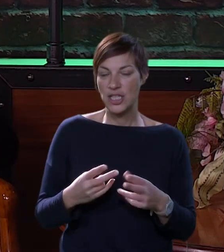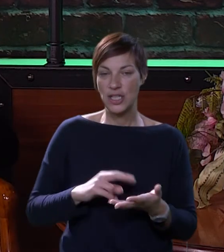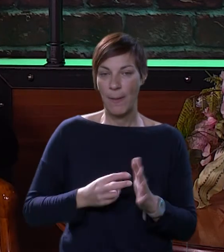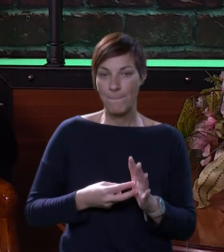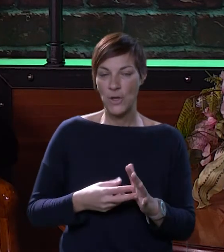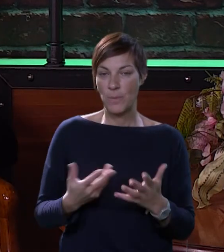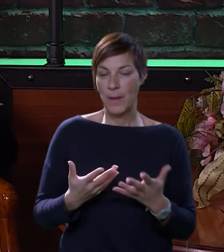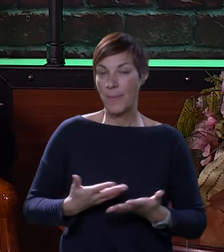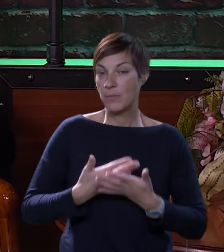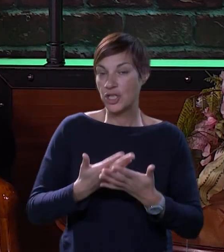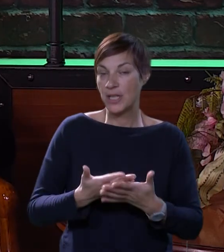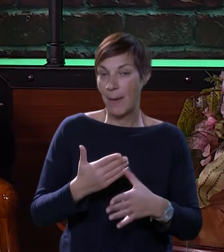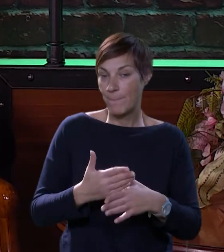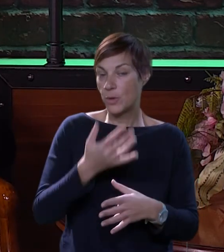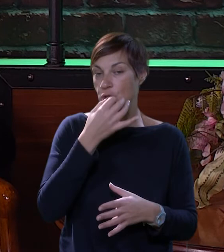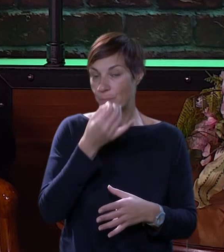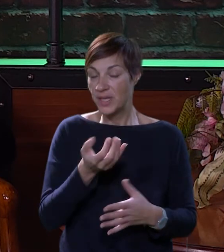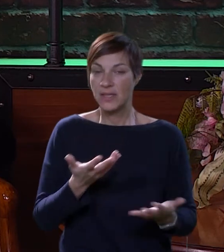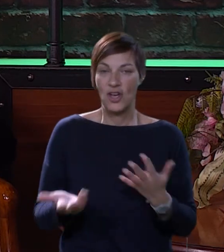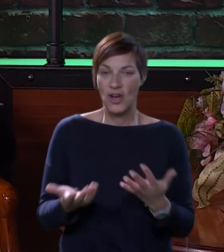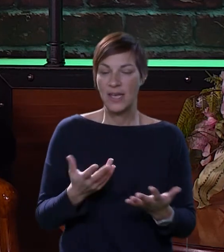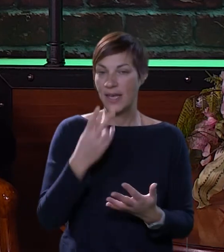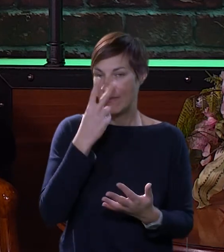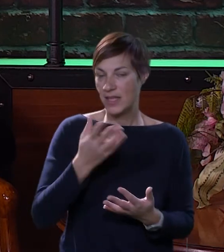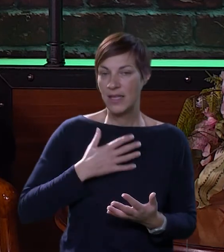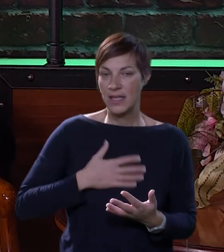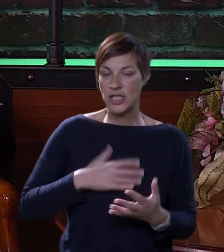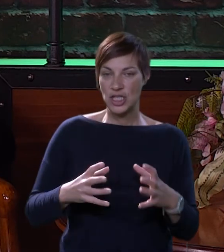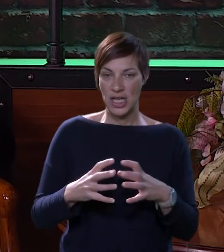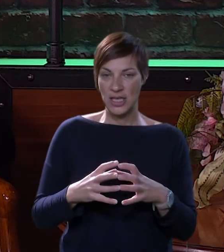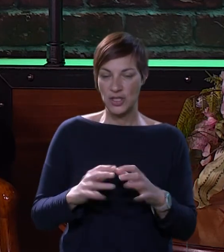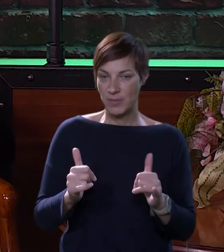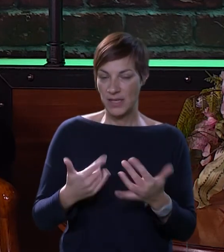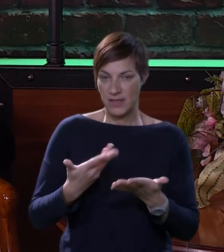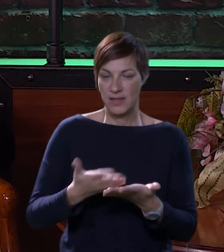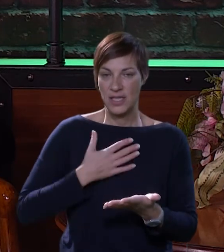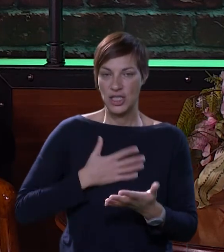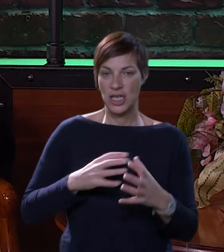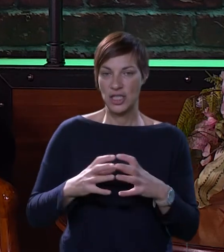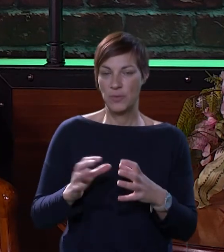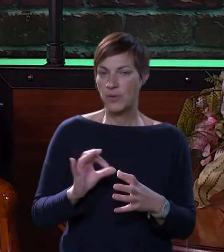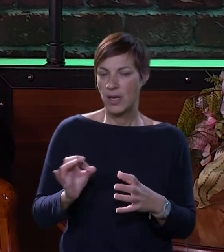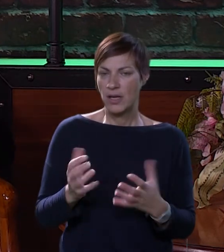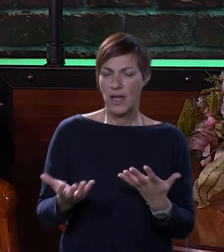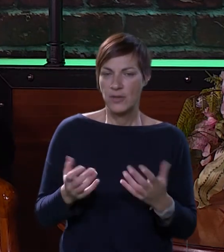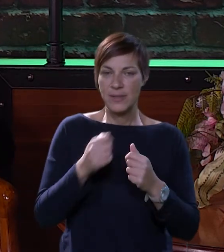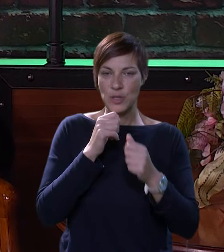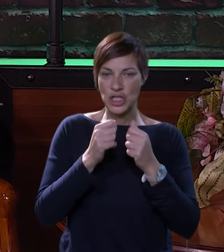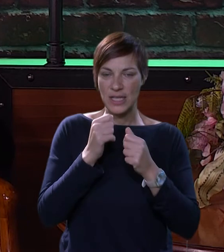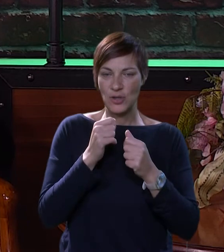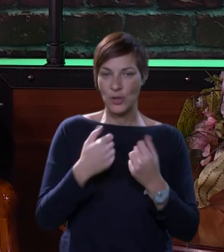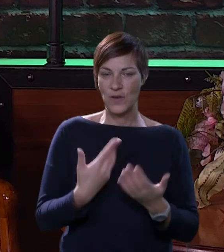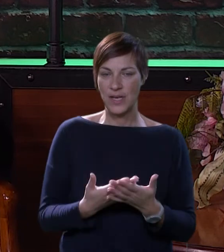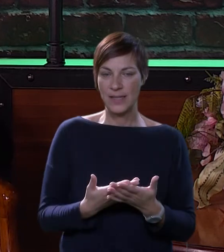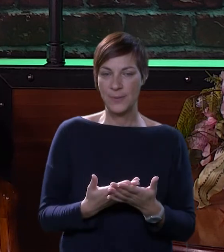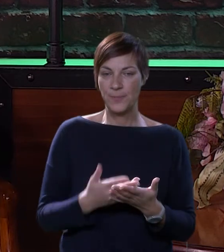sukob, pa možda intervenirati, pa ih pitati, ok, vidim ti želiš loptu, je li ti želiš loptu, ok, kako se vi možete dogovoriti,